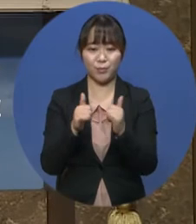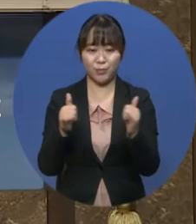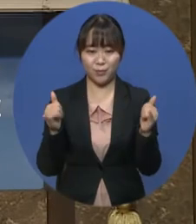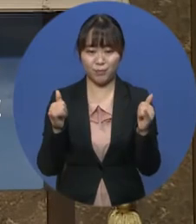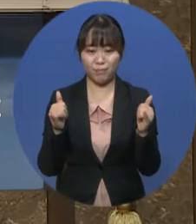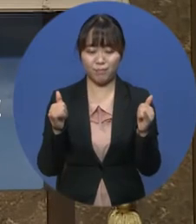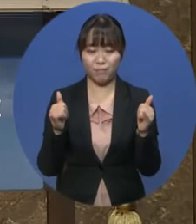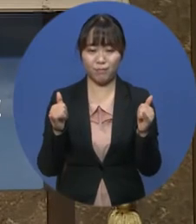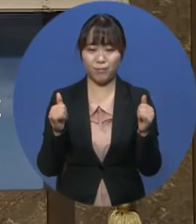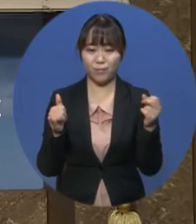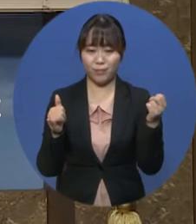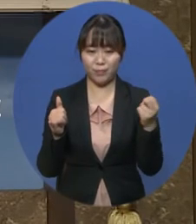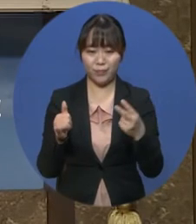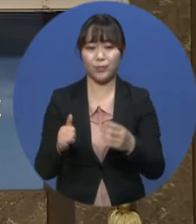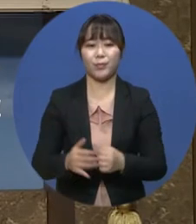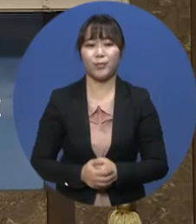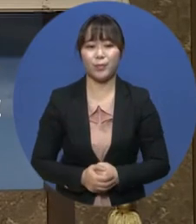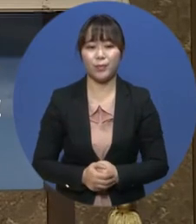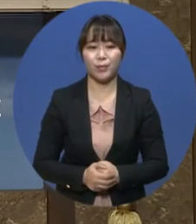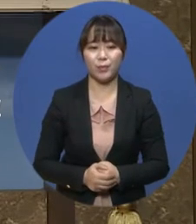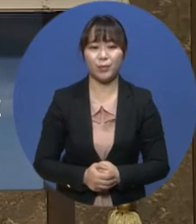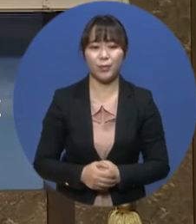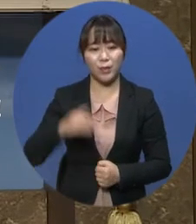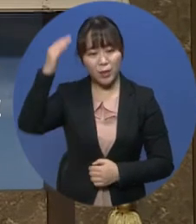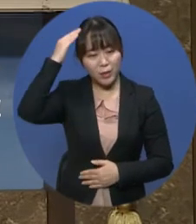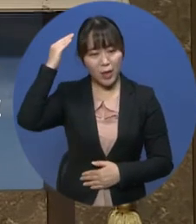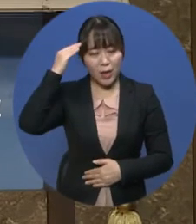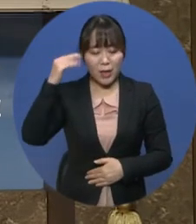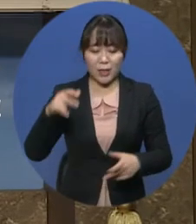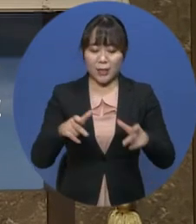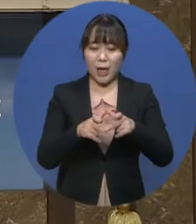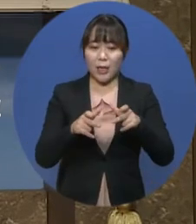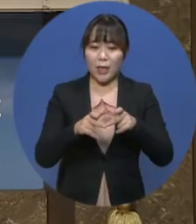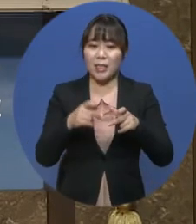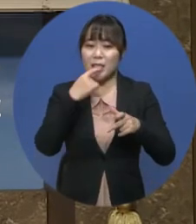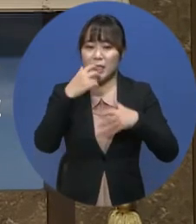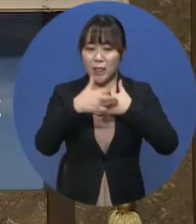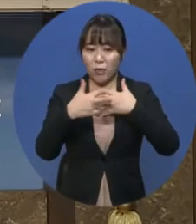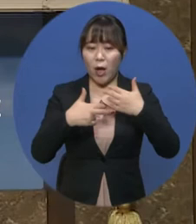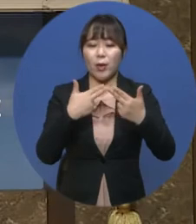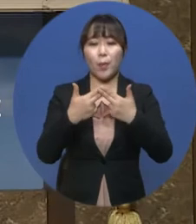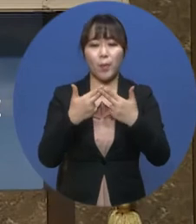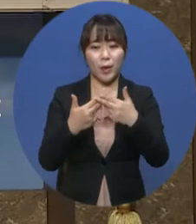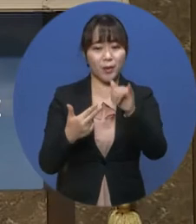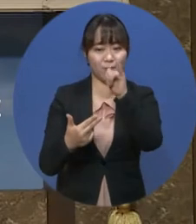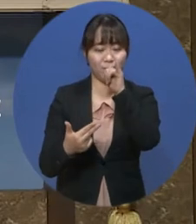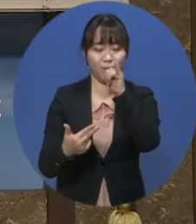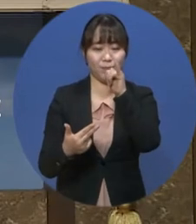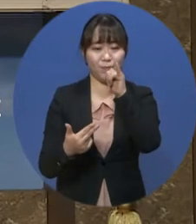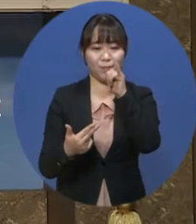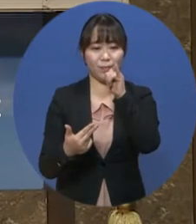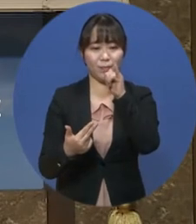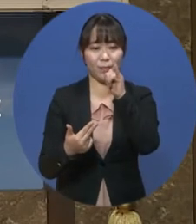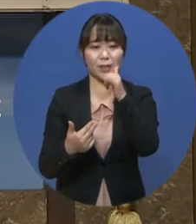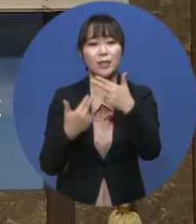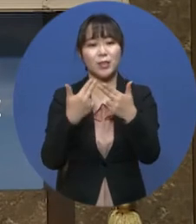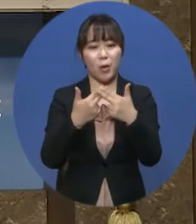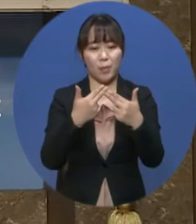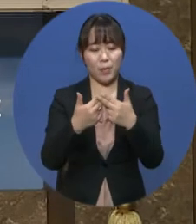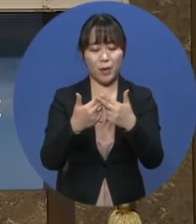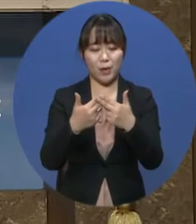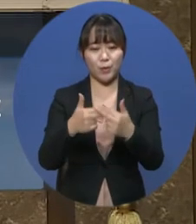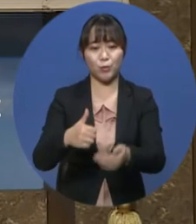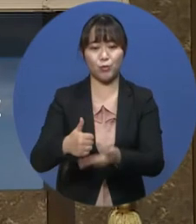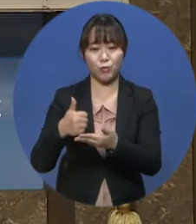에그 전문가의 예 대한 장애인 치과 협회 가 있습니다 그래서 그 휴 패해